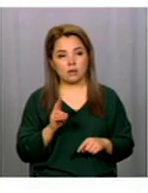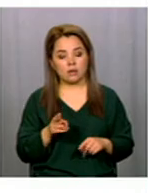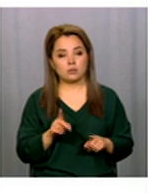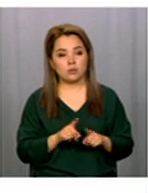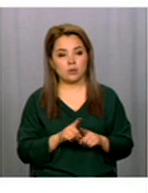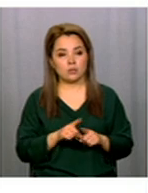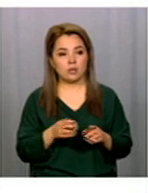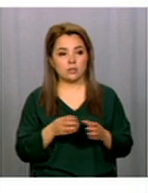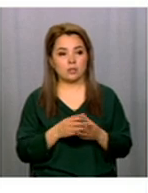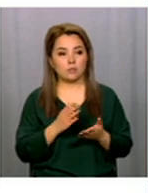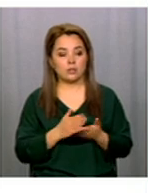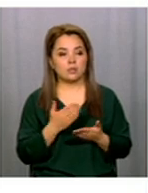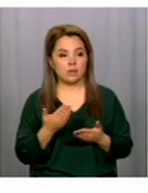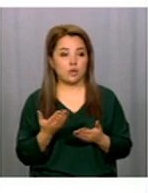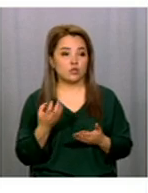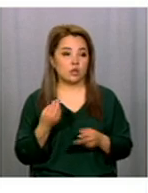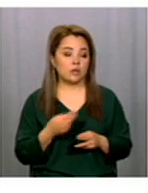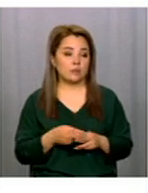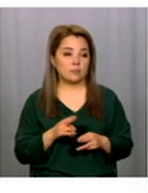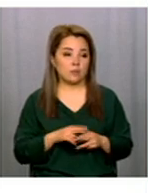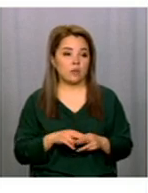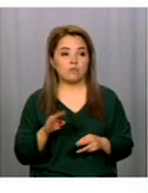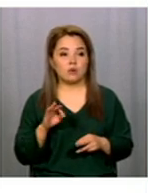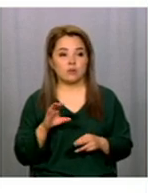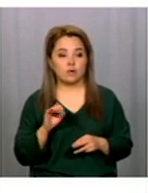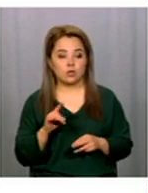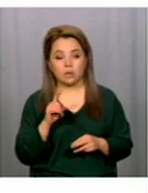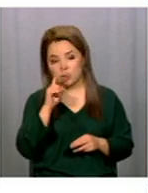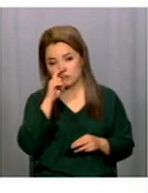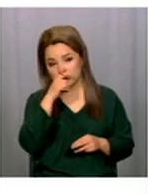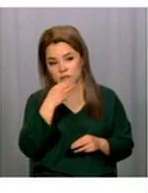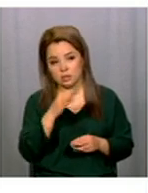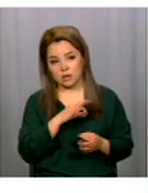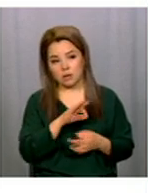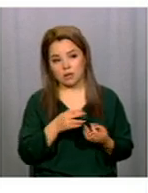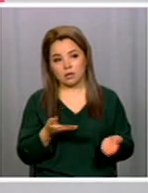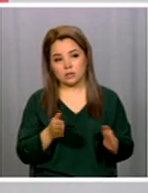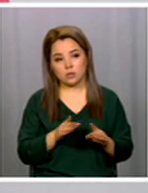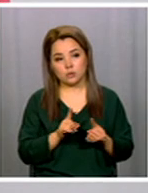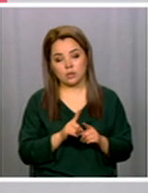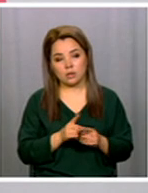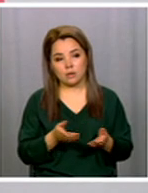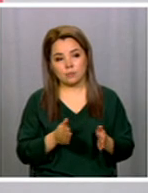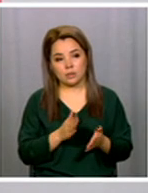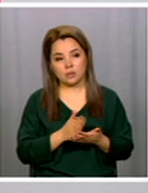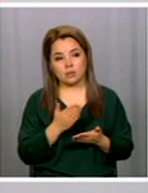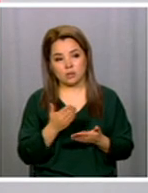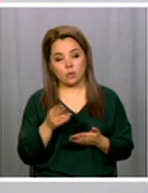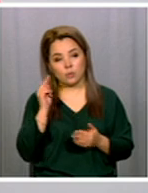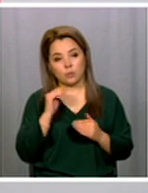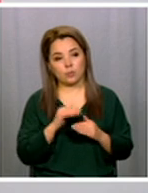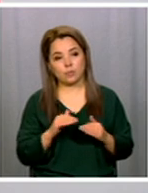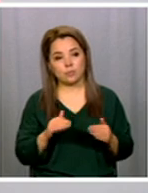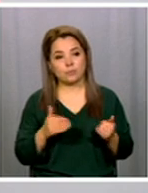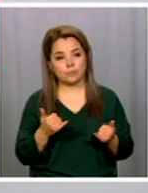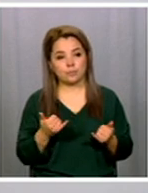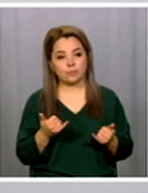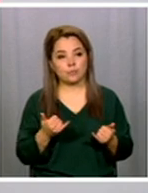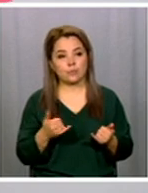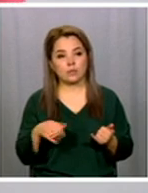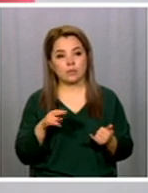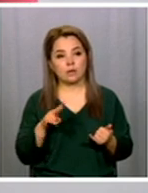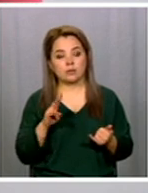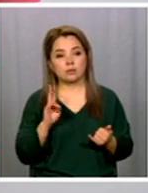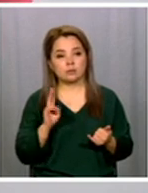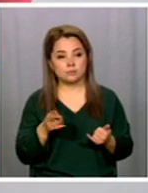тұрады. Және фосфор қышқылы қалдығынан тұрады. Оқушылар, олай болса,